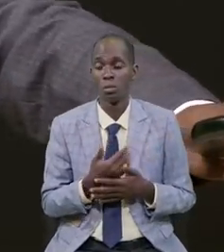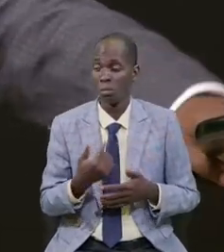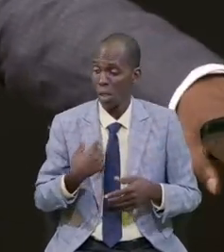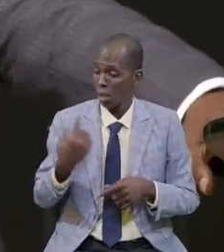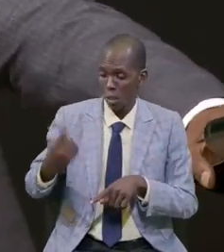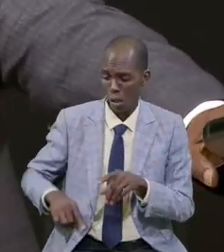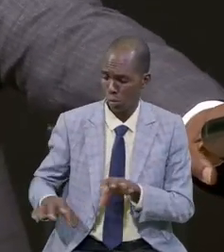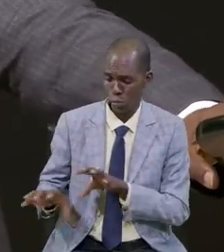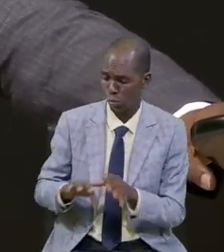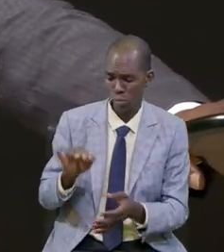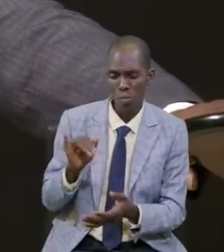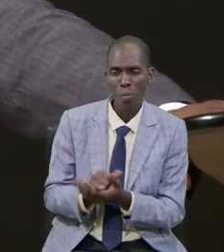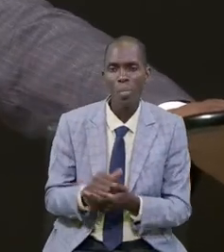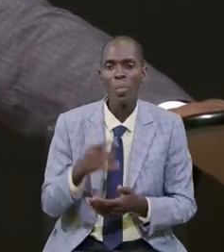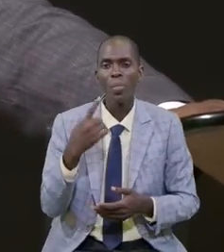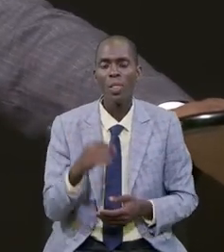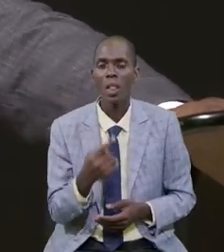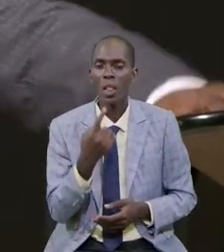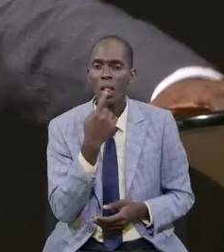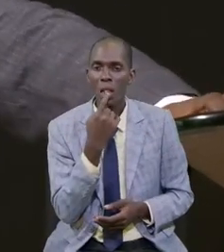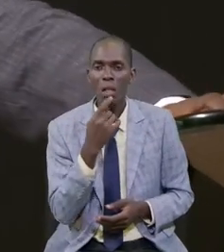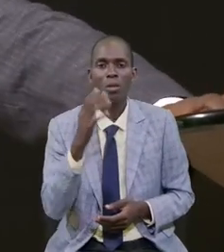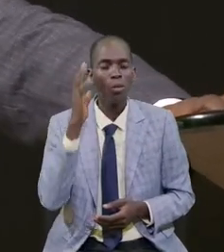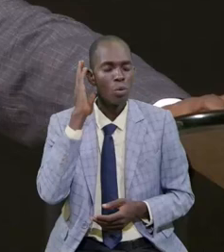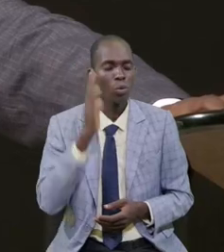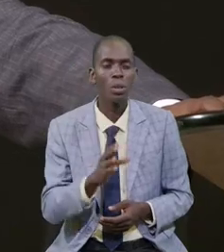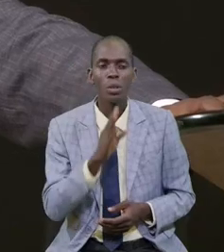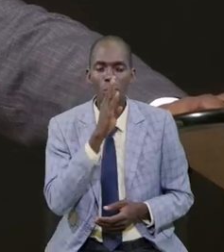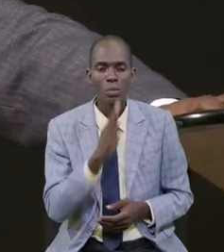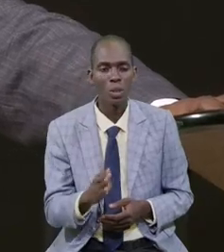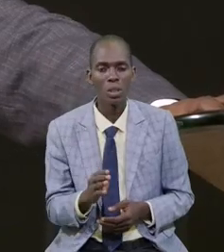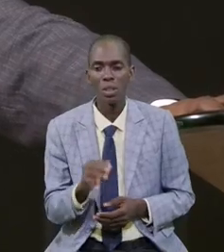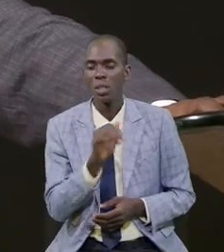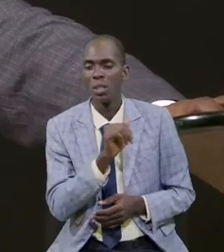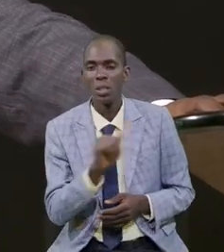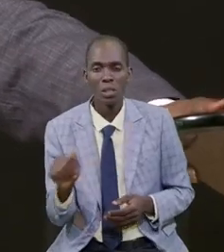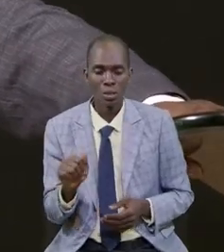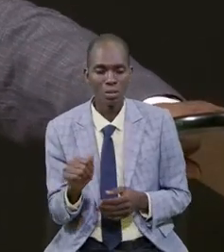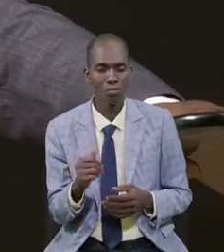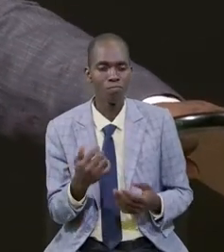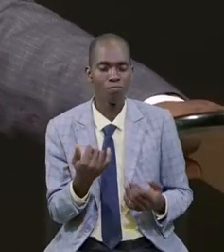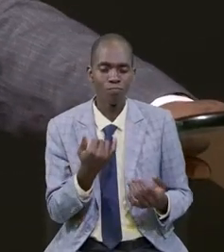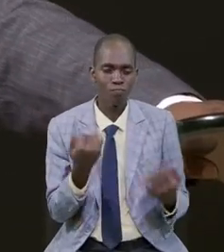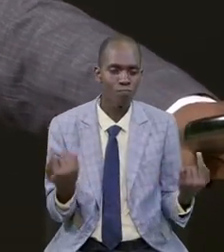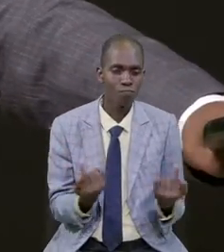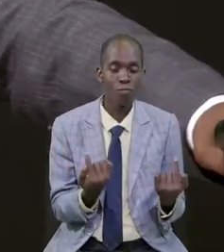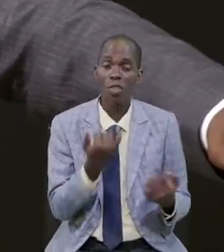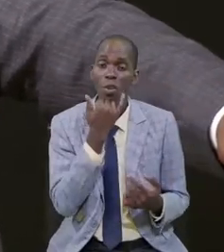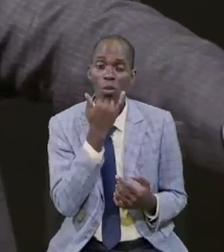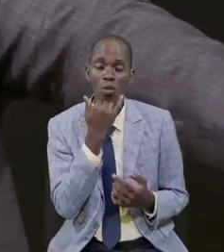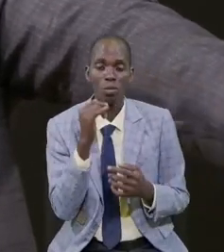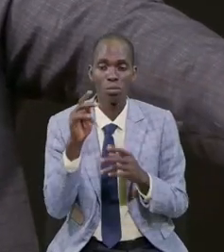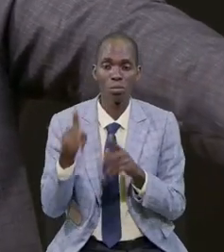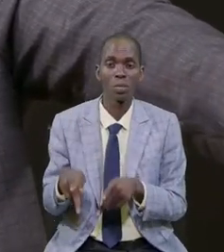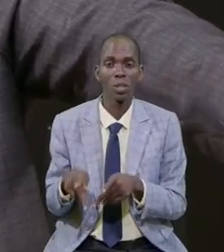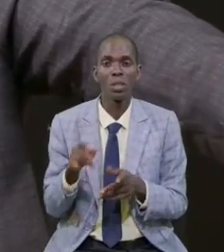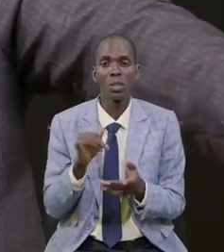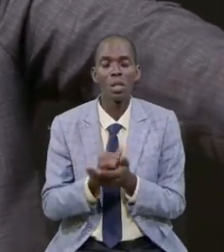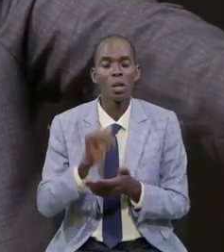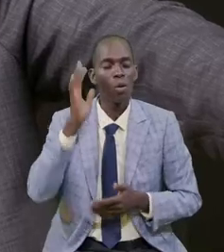faire ça. La langue sera maintenant l'offenseur qui